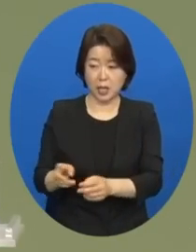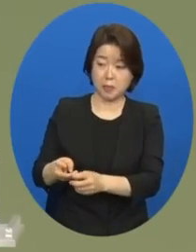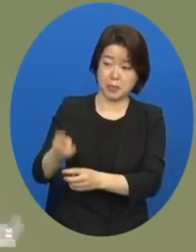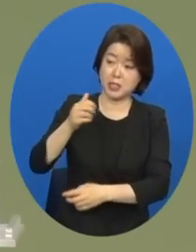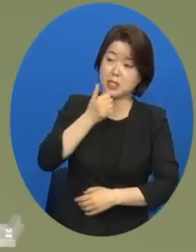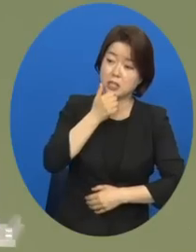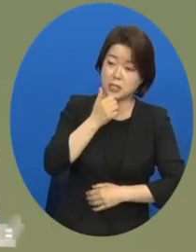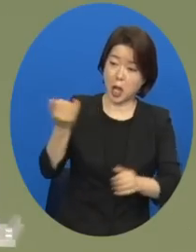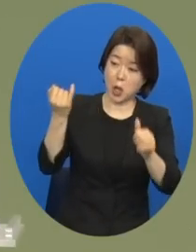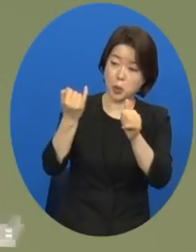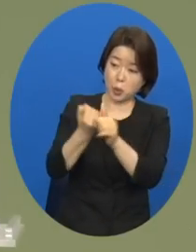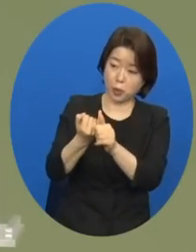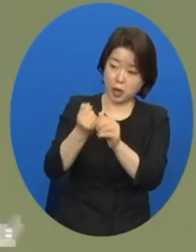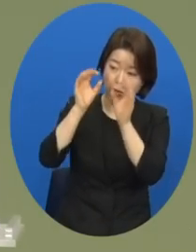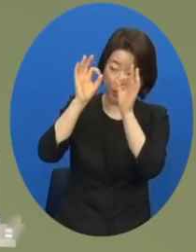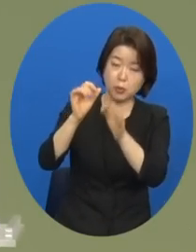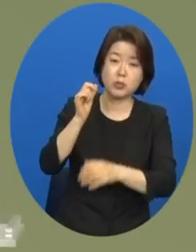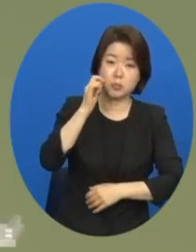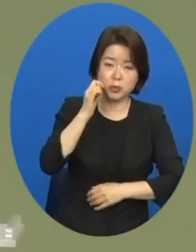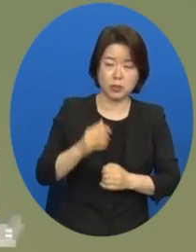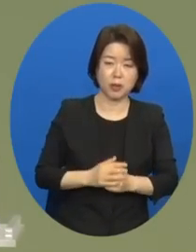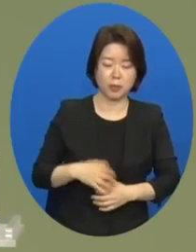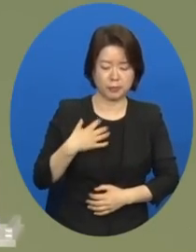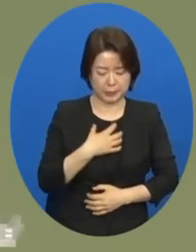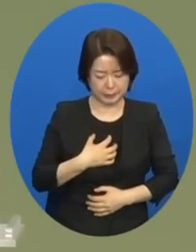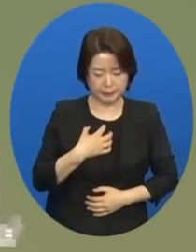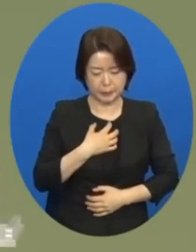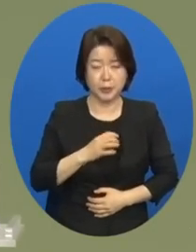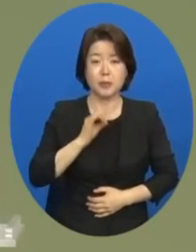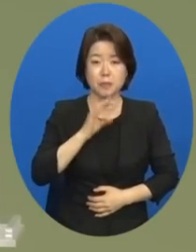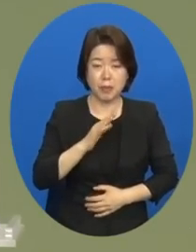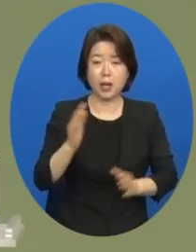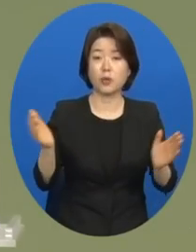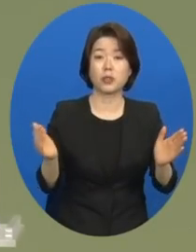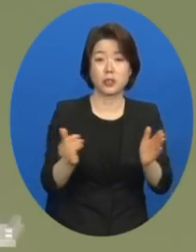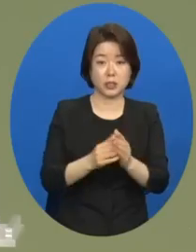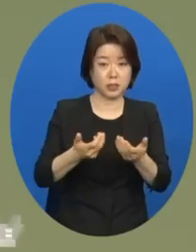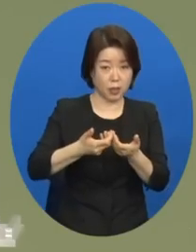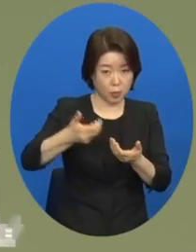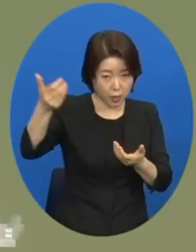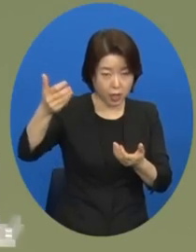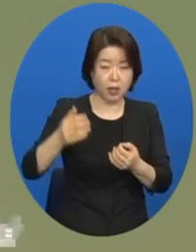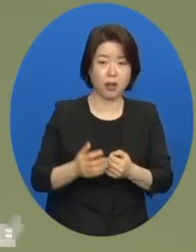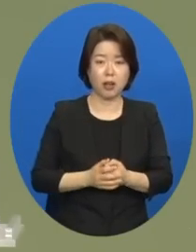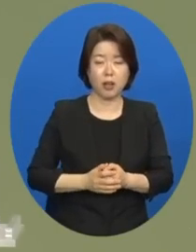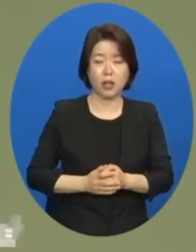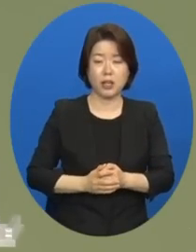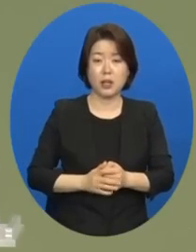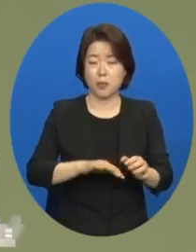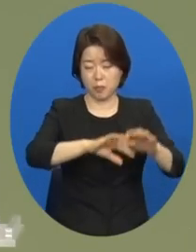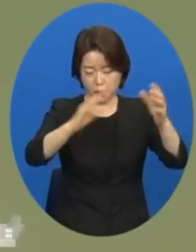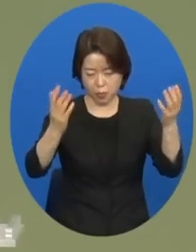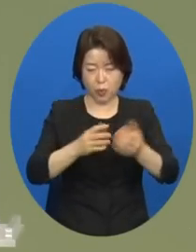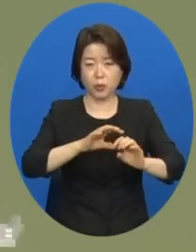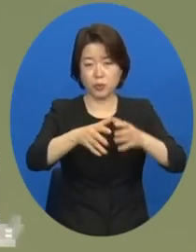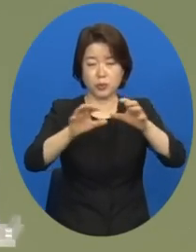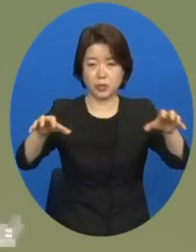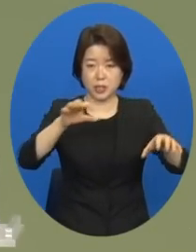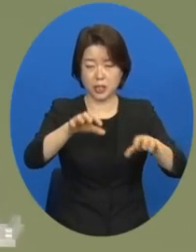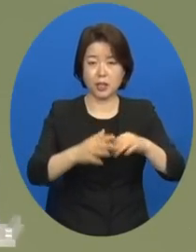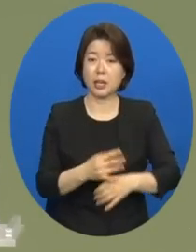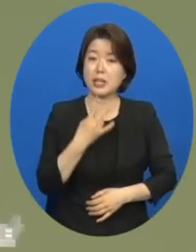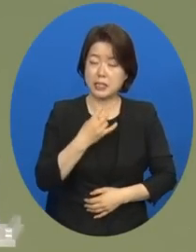생각하기에는 속만 끓이다 간 것 같지만 지금 전 세계가 사라를 열고 경미로 추앙하는